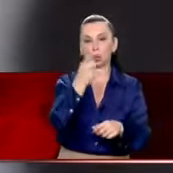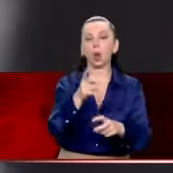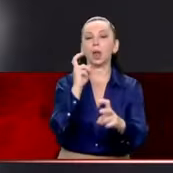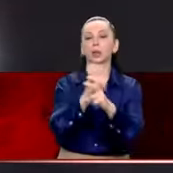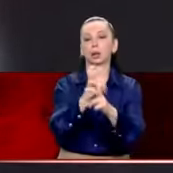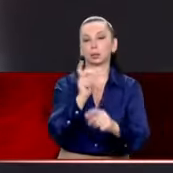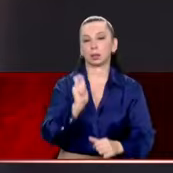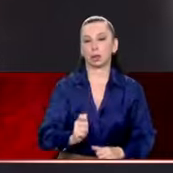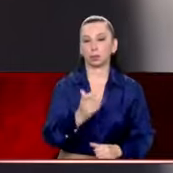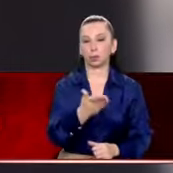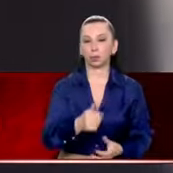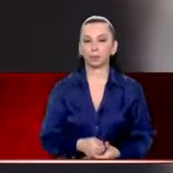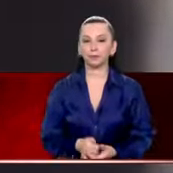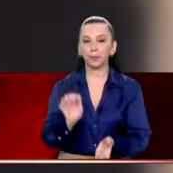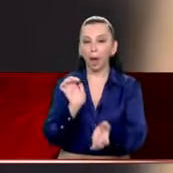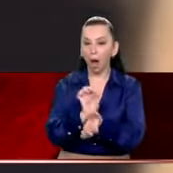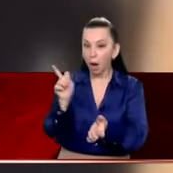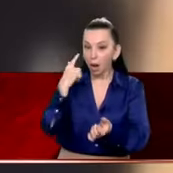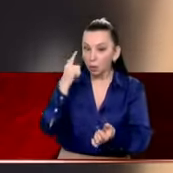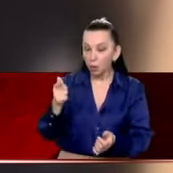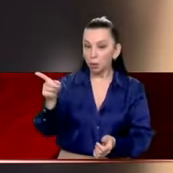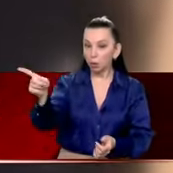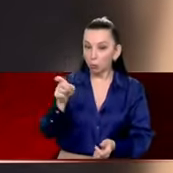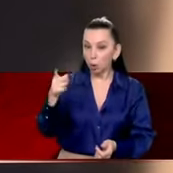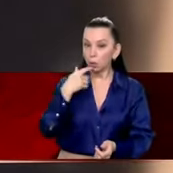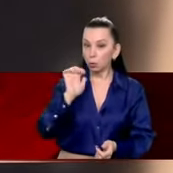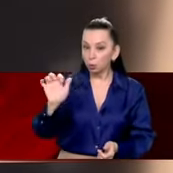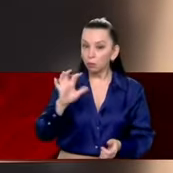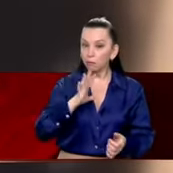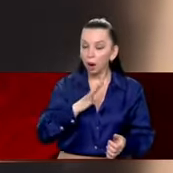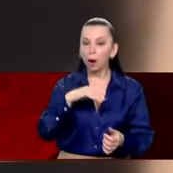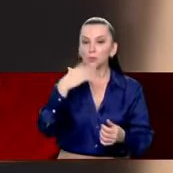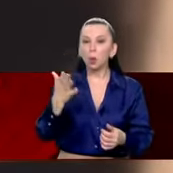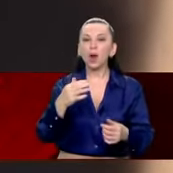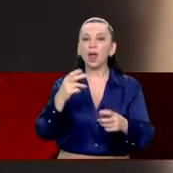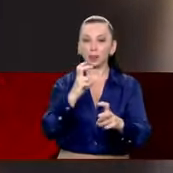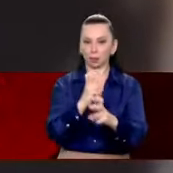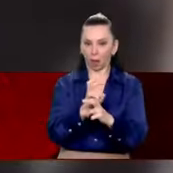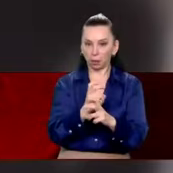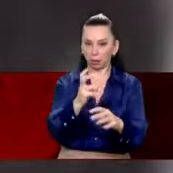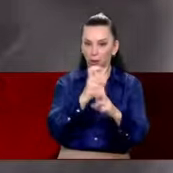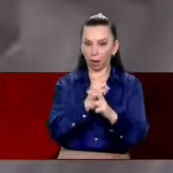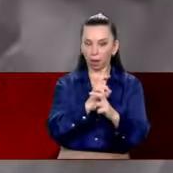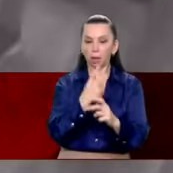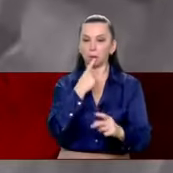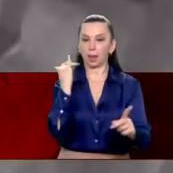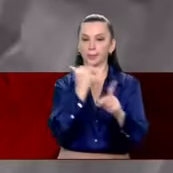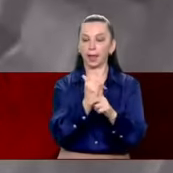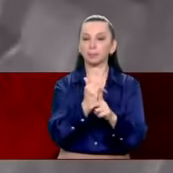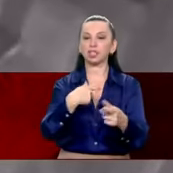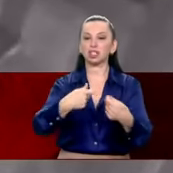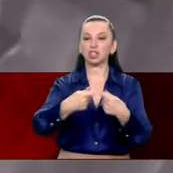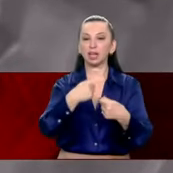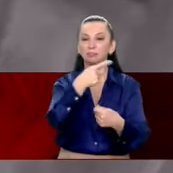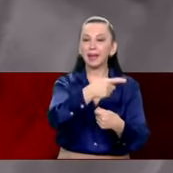eve kurşun sıktırdınız yetmedi. Bir daha hala küfür mü ediyorsunuz oğlum? Aldığı tehditlere böyle tepki göstermişti. İşletmeci Sezai